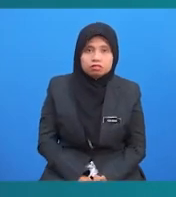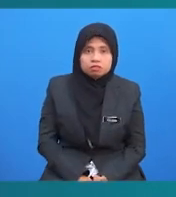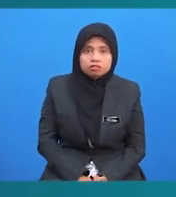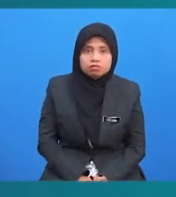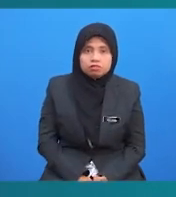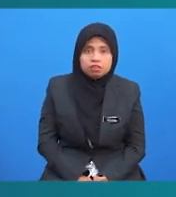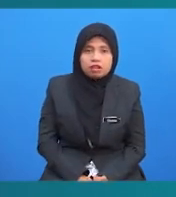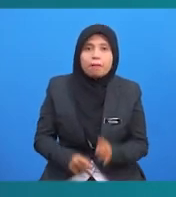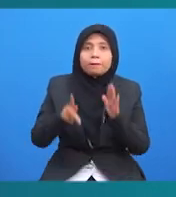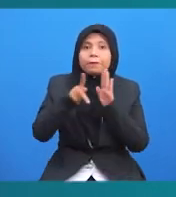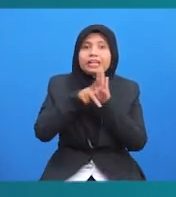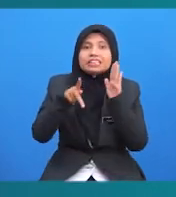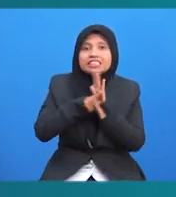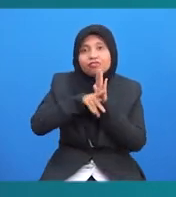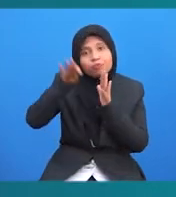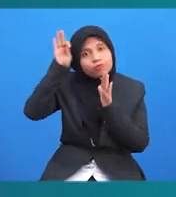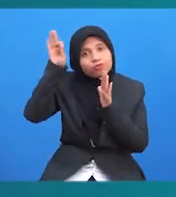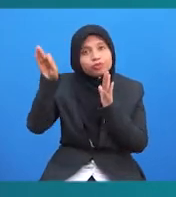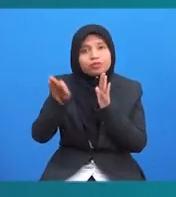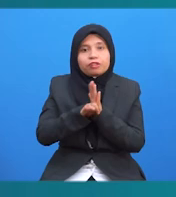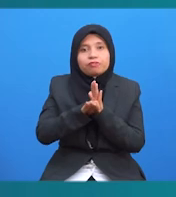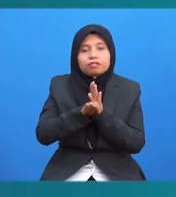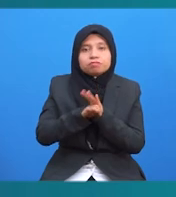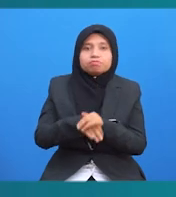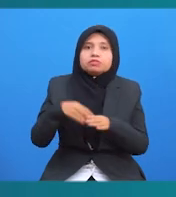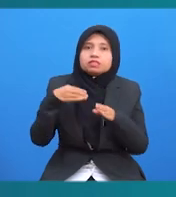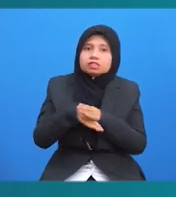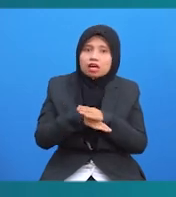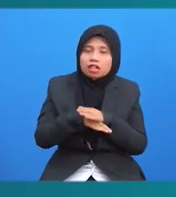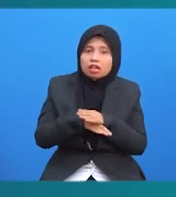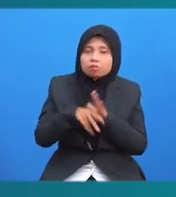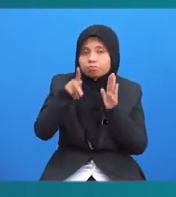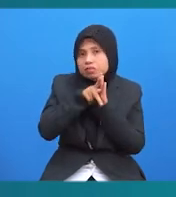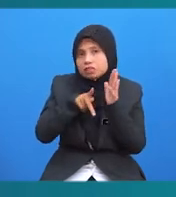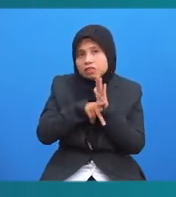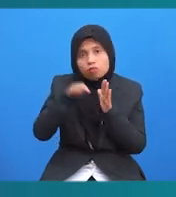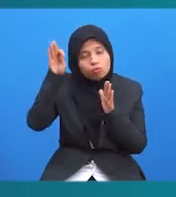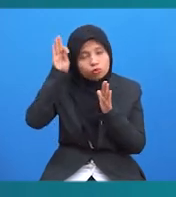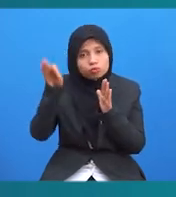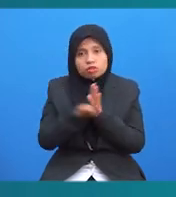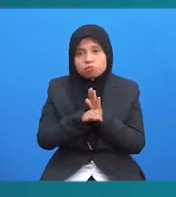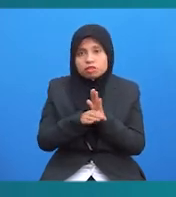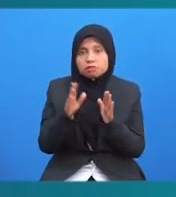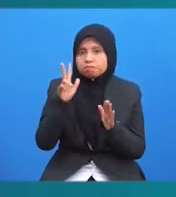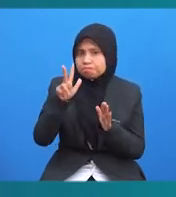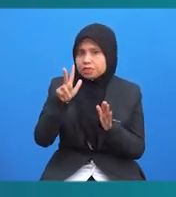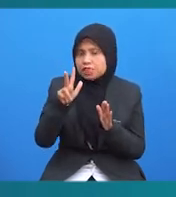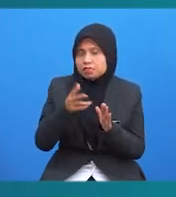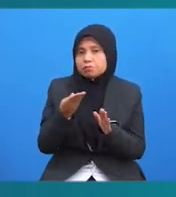adalah prinsip dalam fotografi. Di dalam prinsip fotografi, terdapat tiga perkara